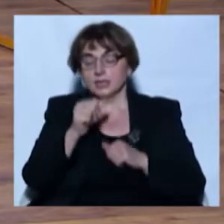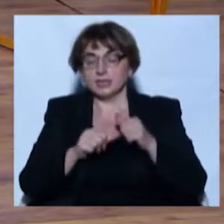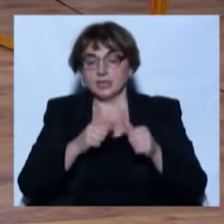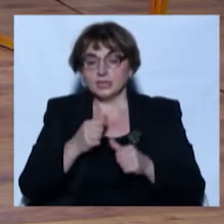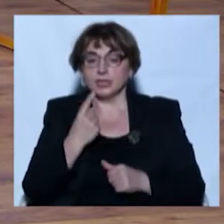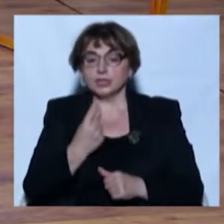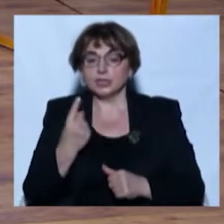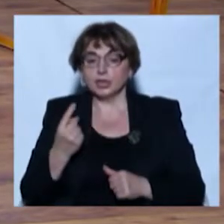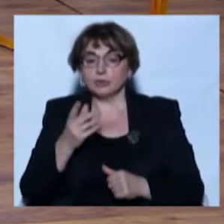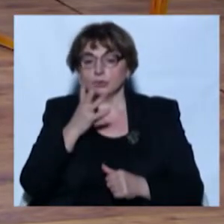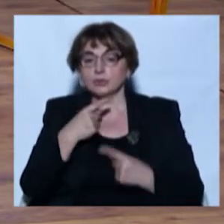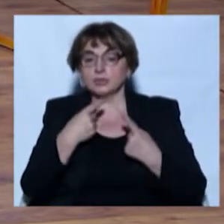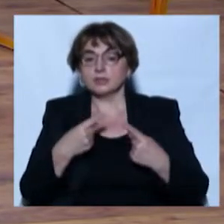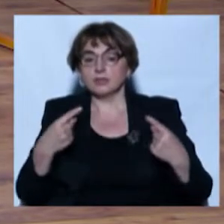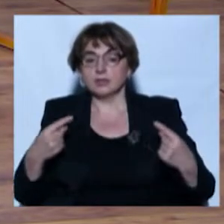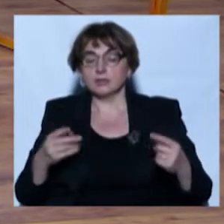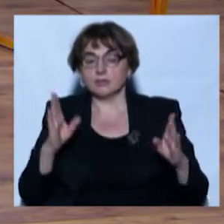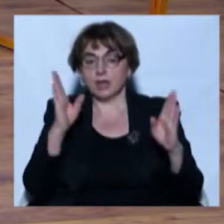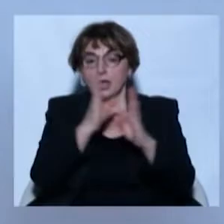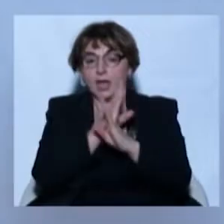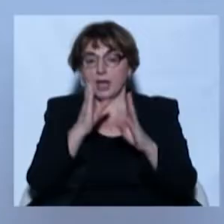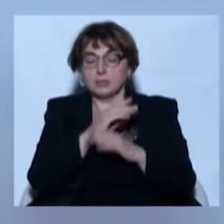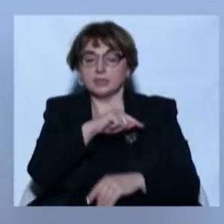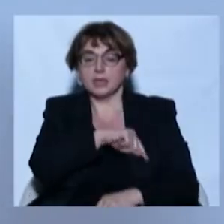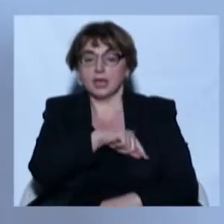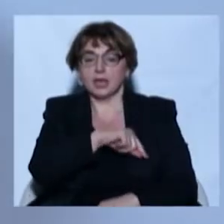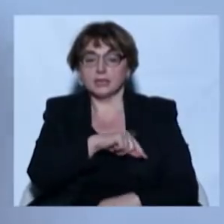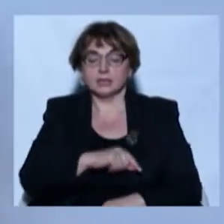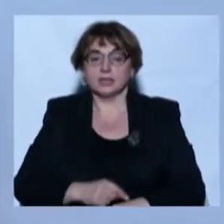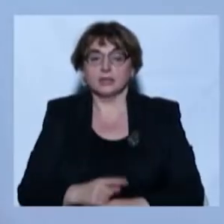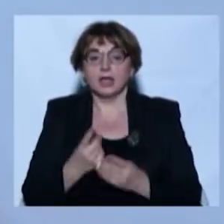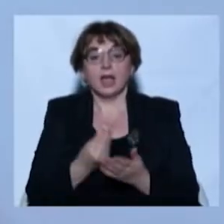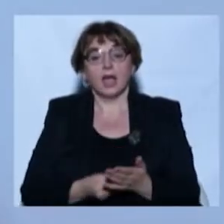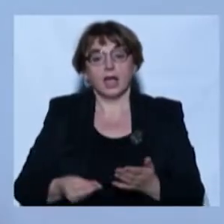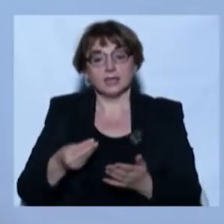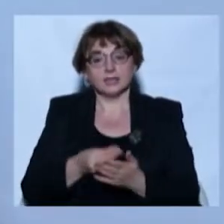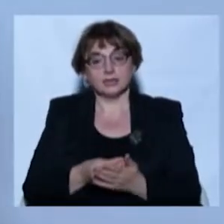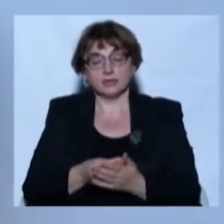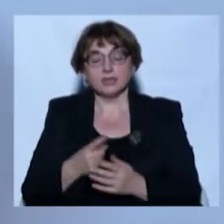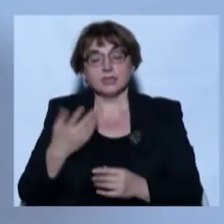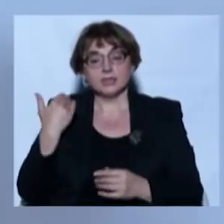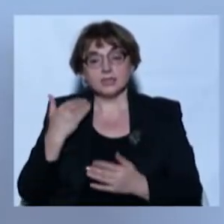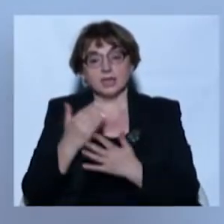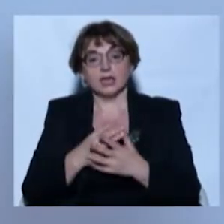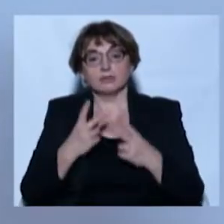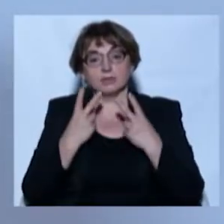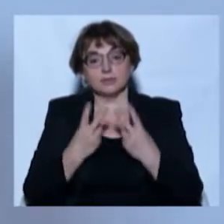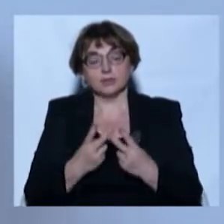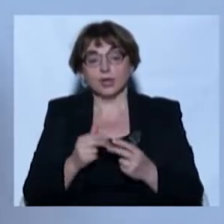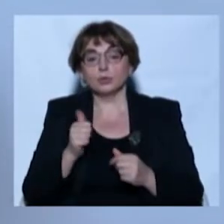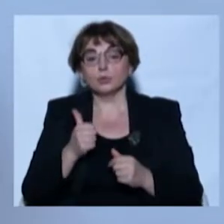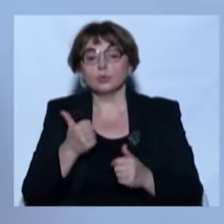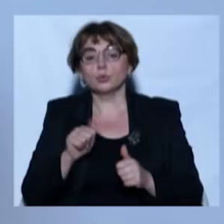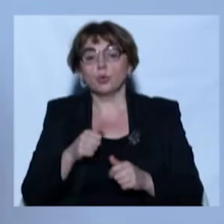დროს სხვადასხვაგვარი ამინდი ახასიათებს. ასევე ჩვენ წინა გაკვეთილზე ნახეთ, თუ როგორ